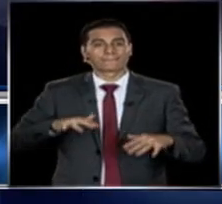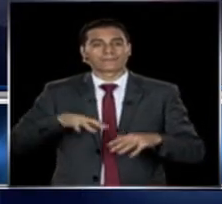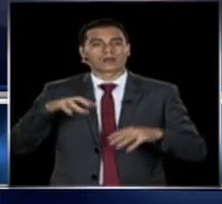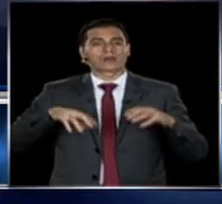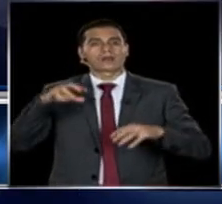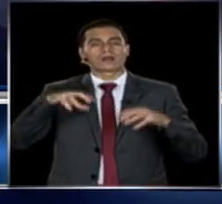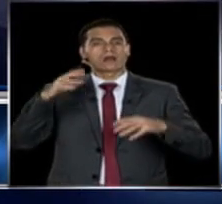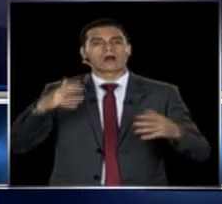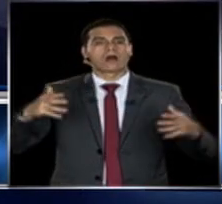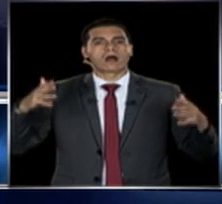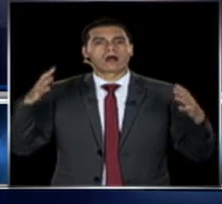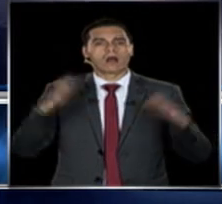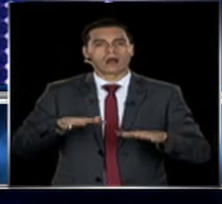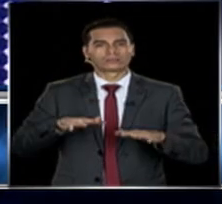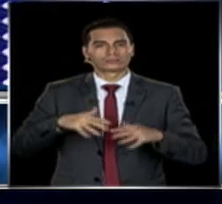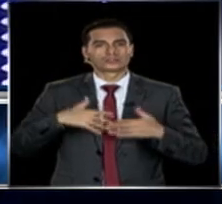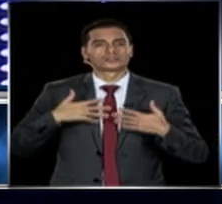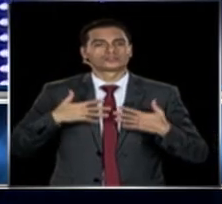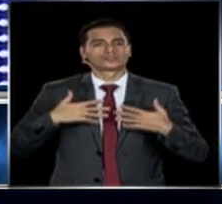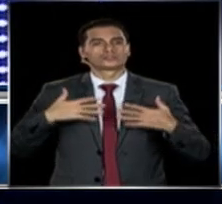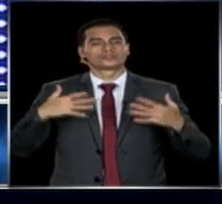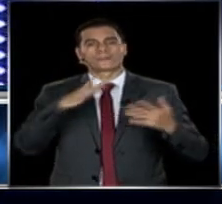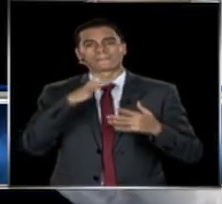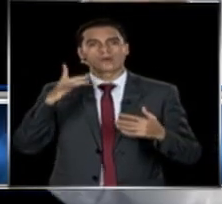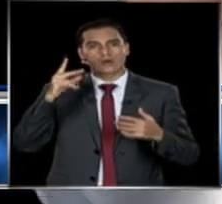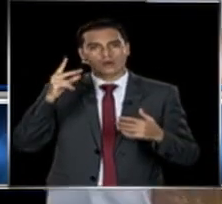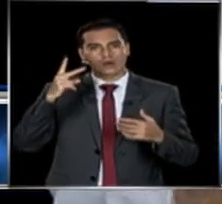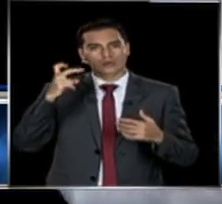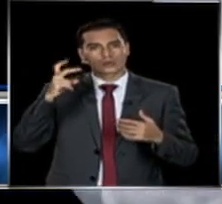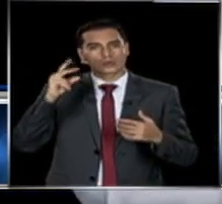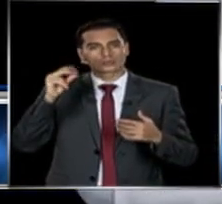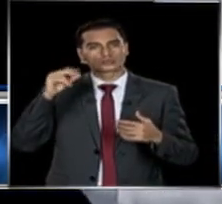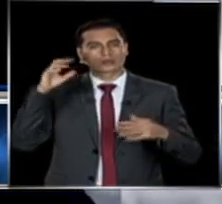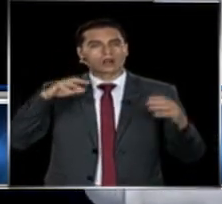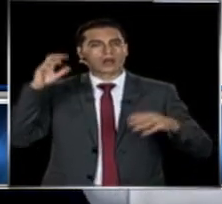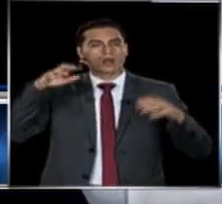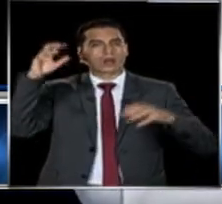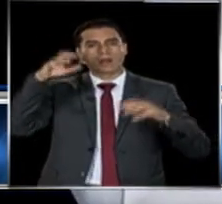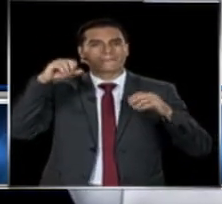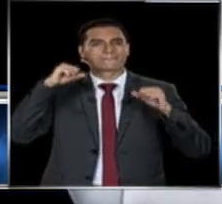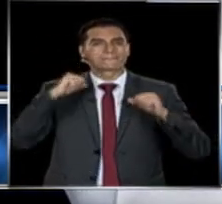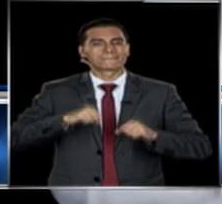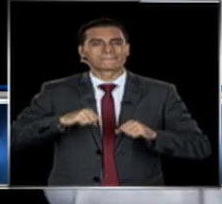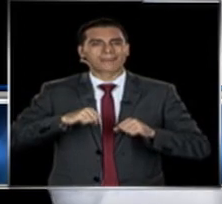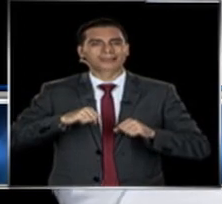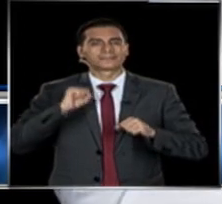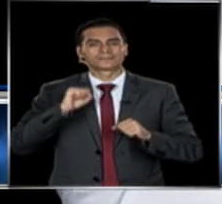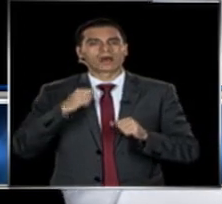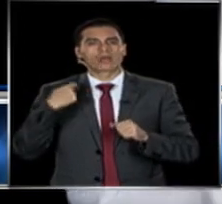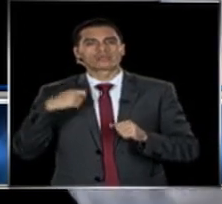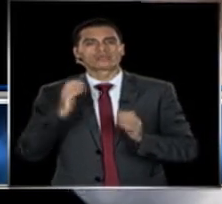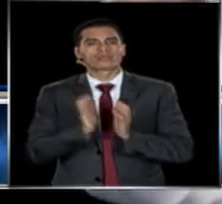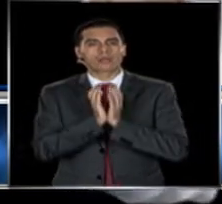وفيها مكتب تأهيل الأقرب ليها بيسأل على مكتب التأهيل. ومكاتب التأهيل هتلاقوها عندنا على الموقع الإلكتروني بتاعة